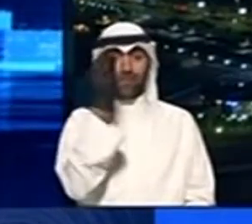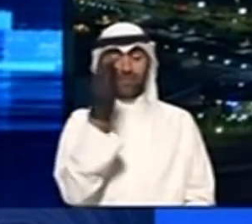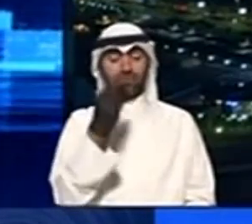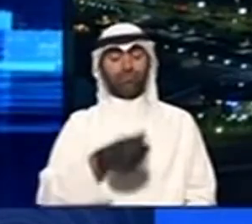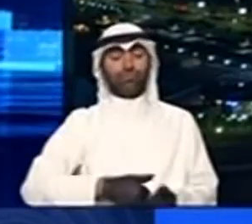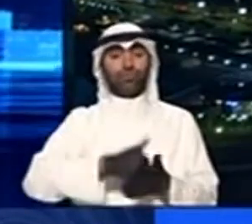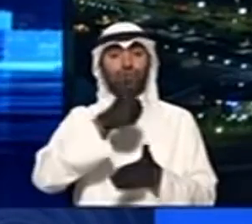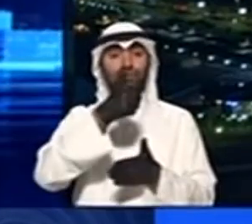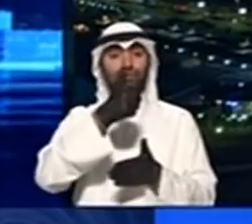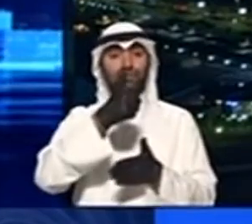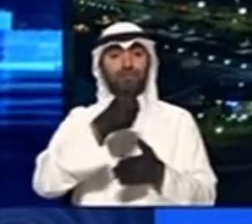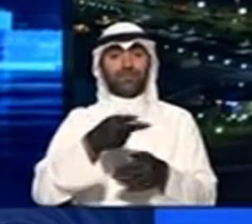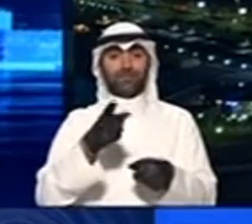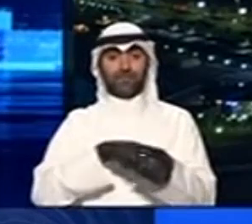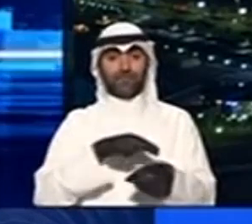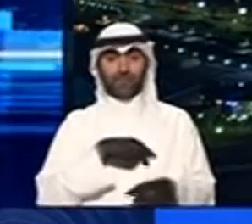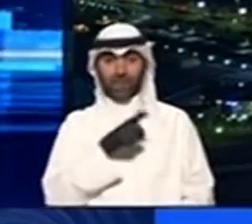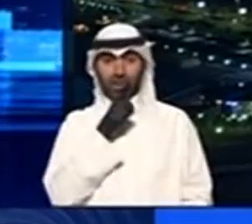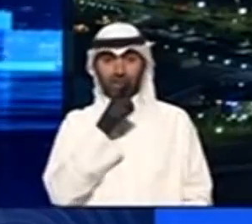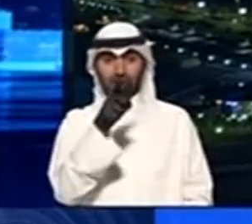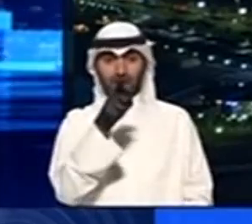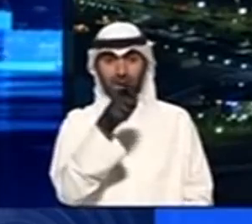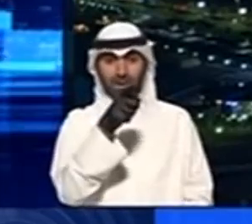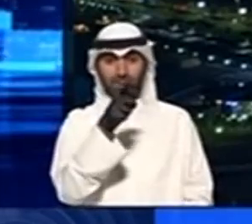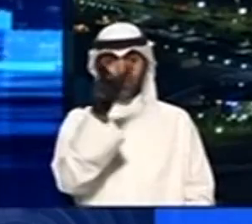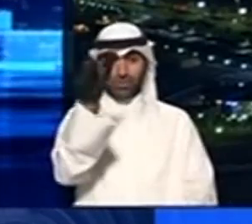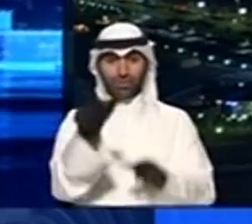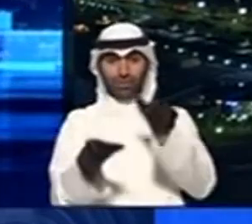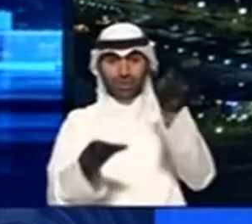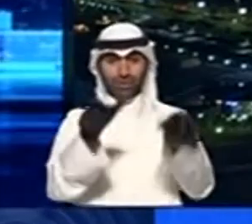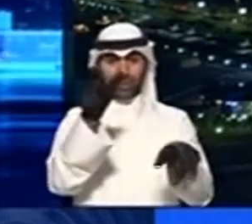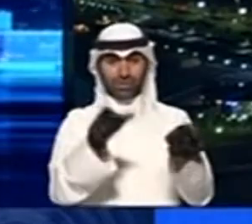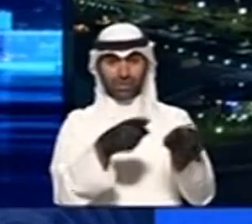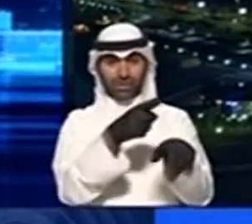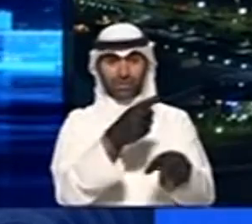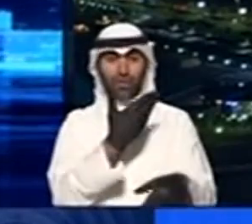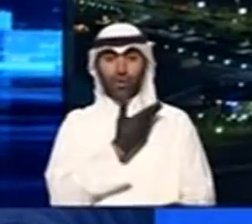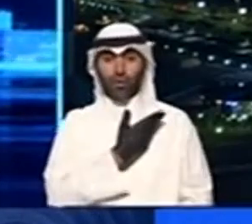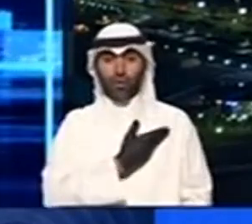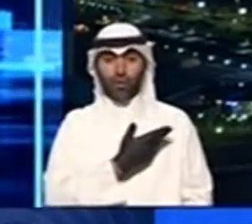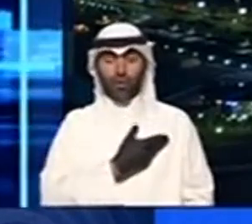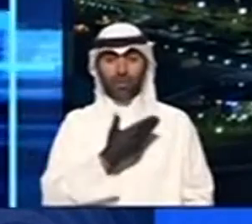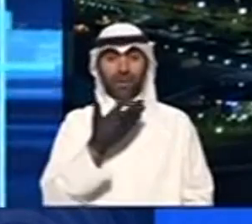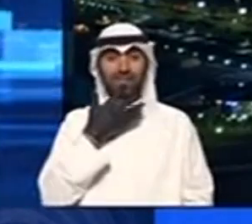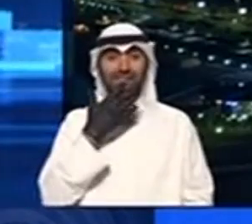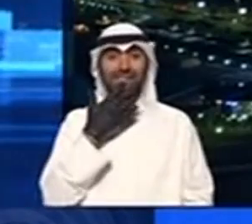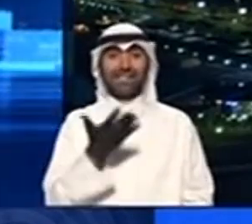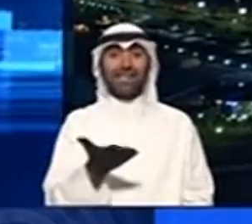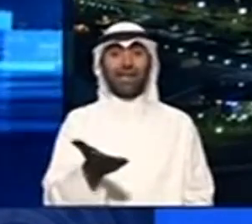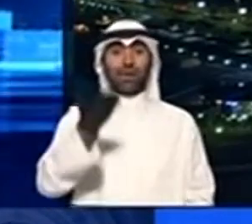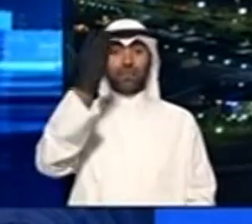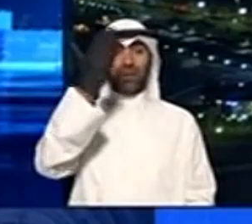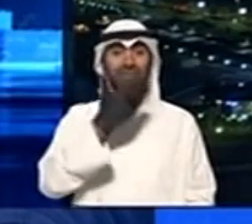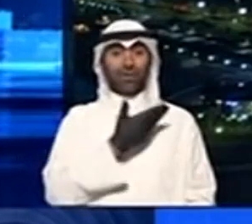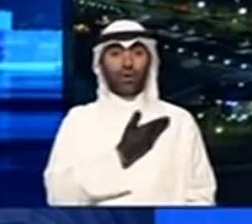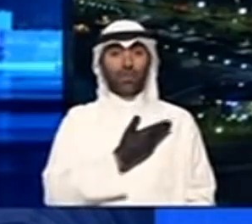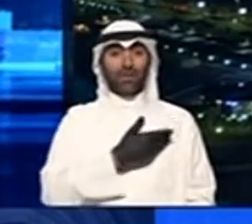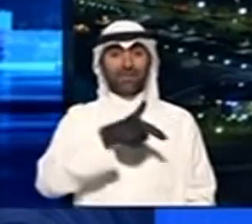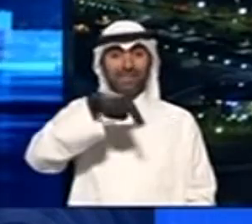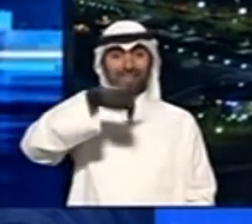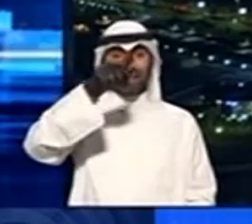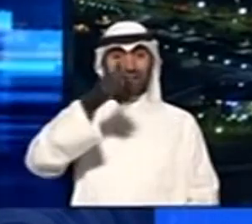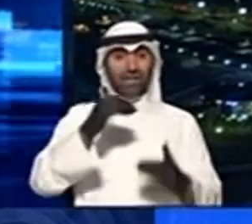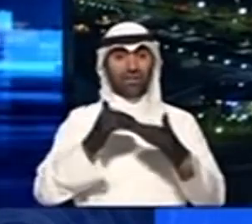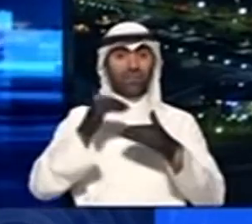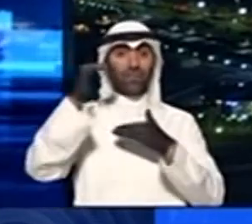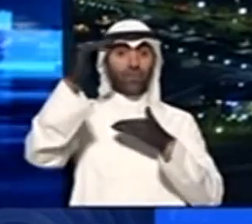التحاشي الاحتكاك بالشرائح الأكثر اختطارا من اللي هم كبار السن اللي هم فوق الستين. نعم. ومن يعاني